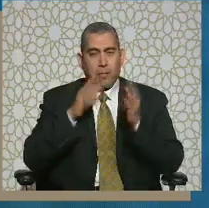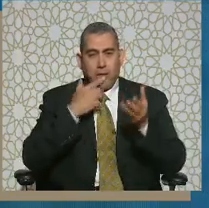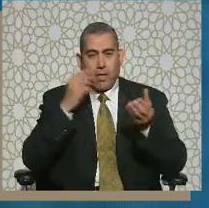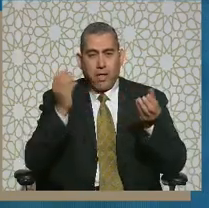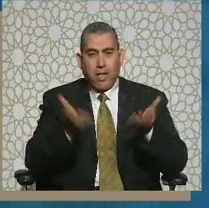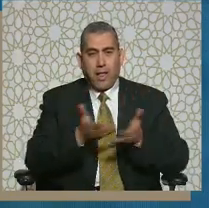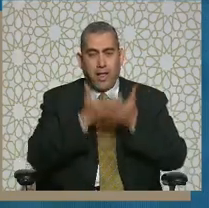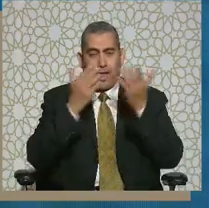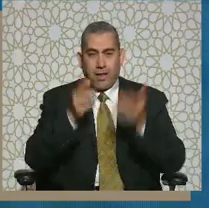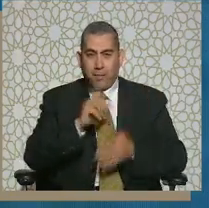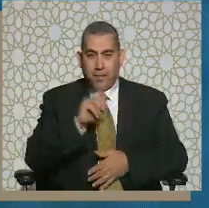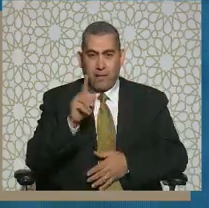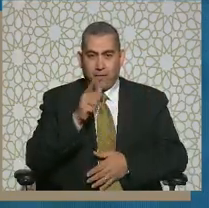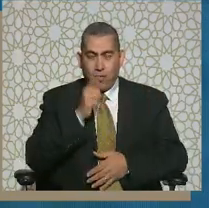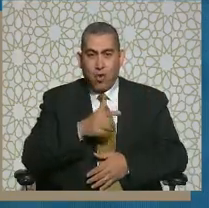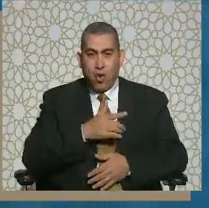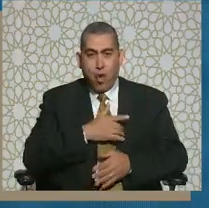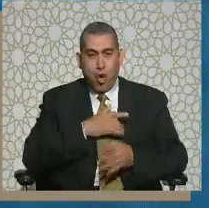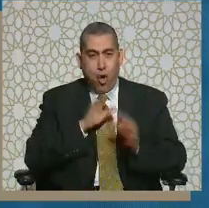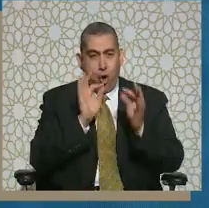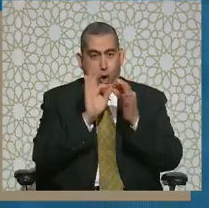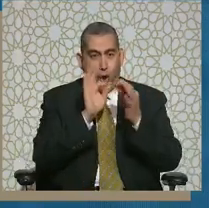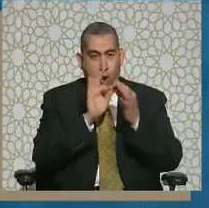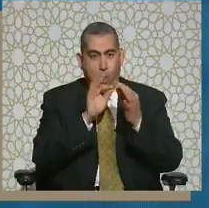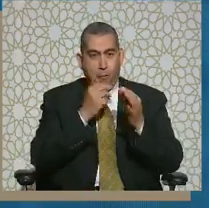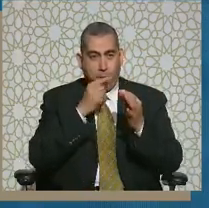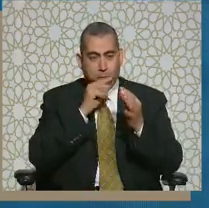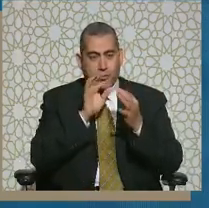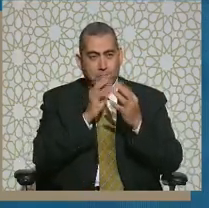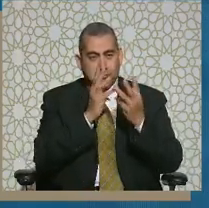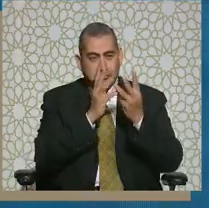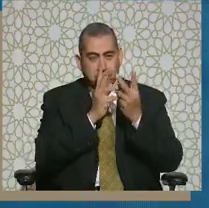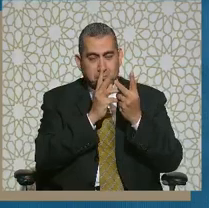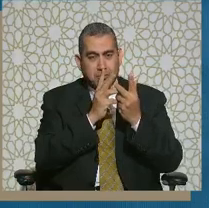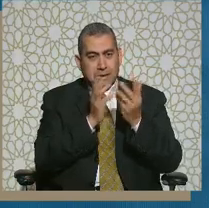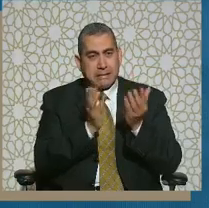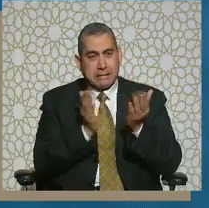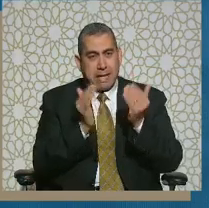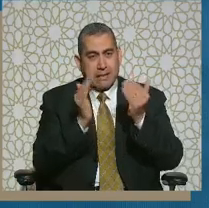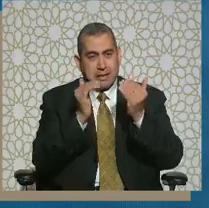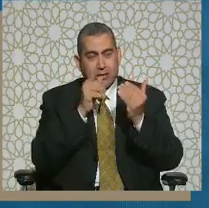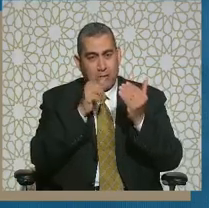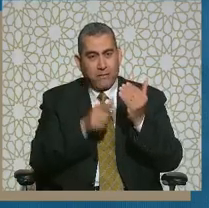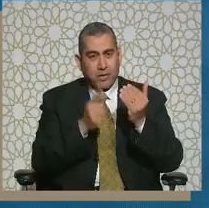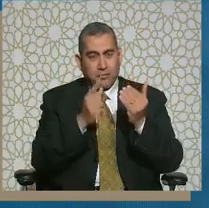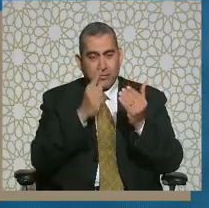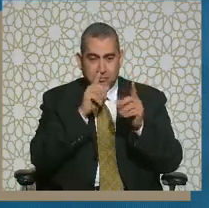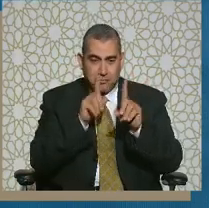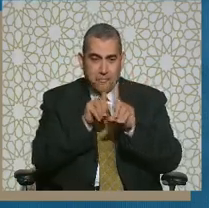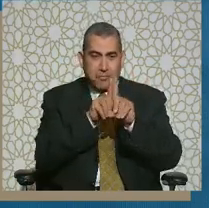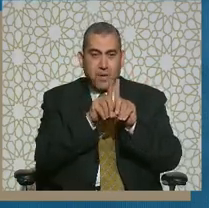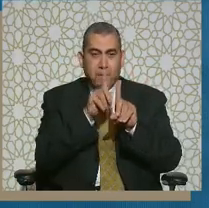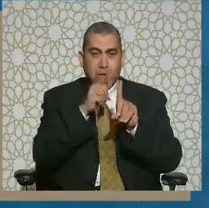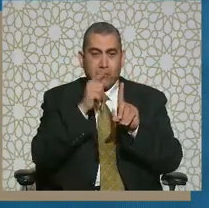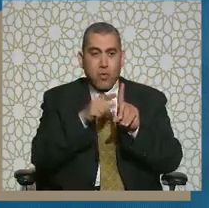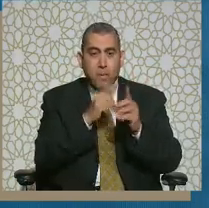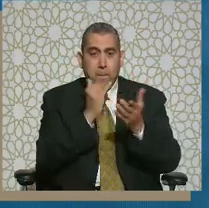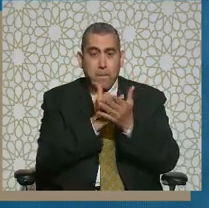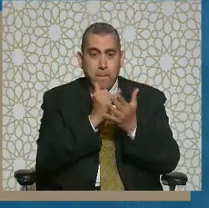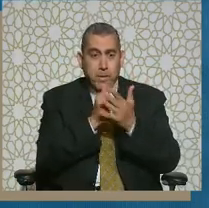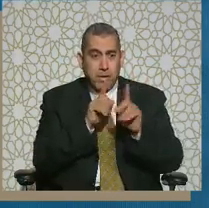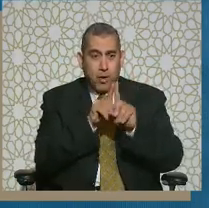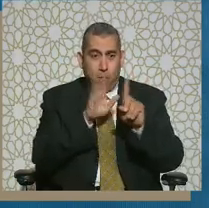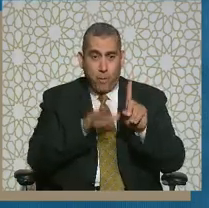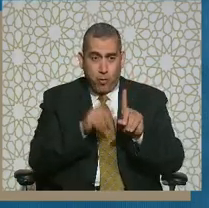صحيح الحب الرومانسي هو بيجيب بعض الاحين انس لكن مش هو المسؤول عن بقاء